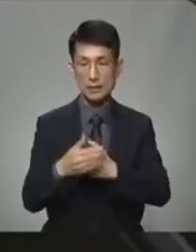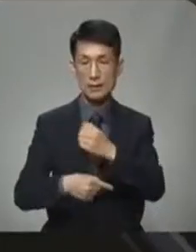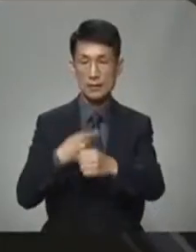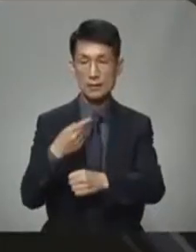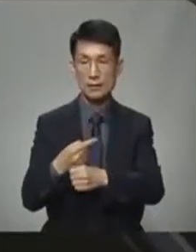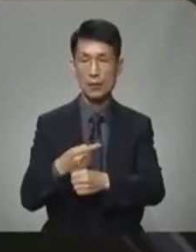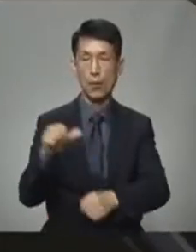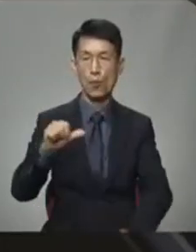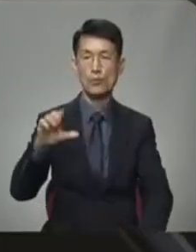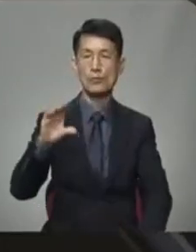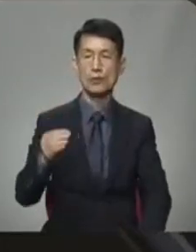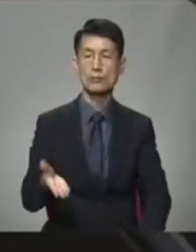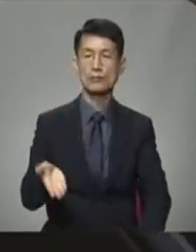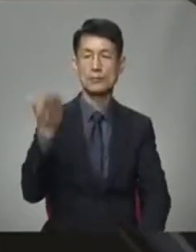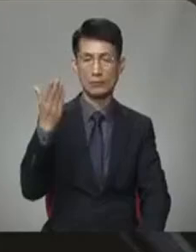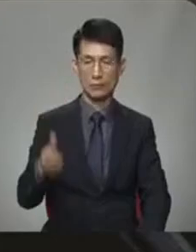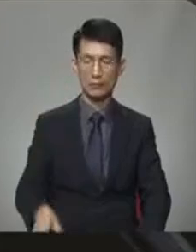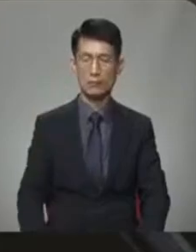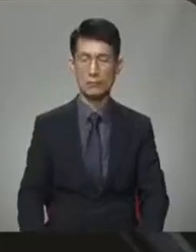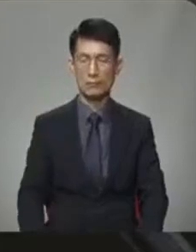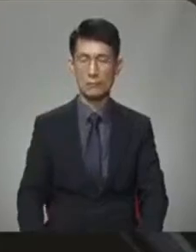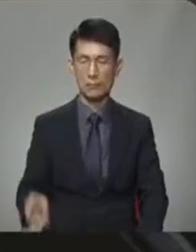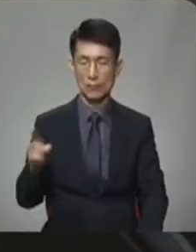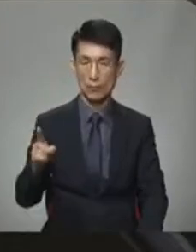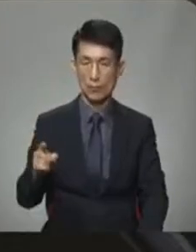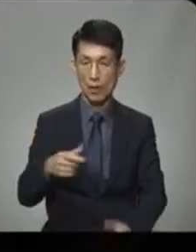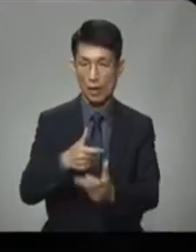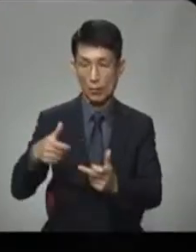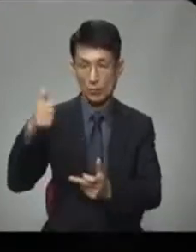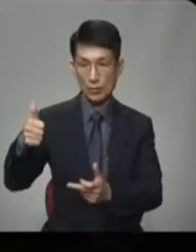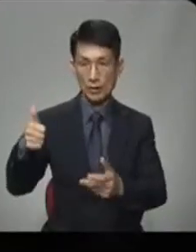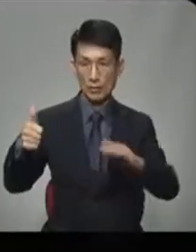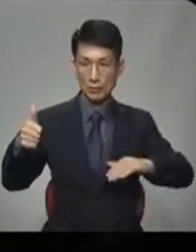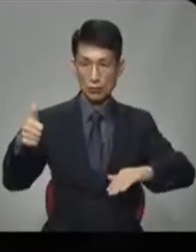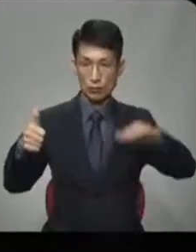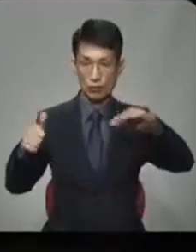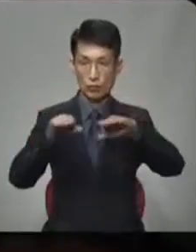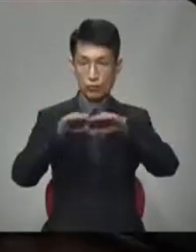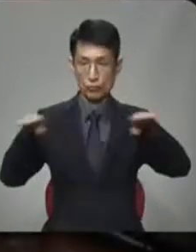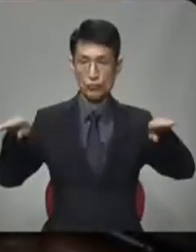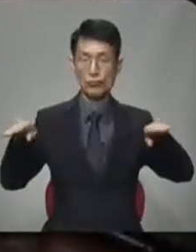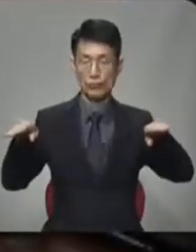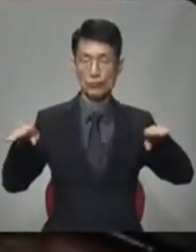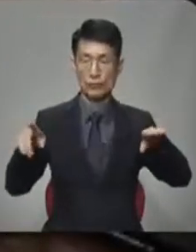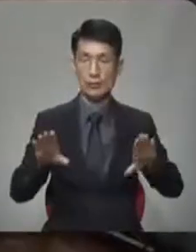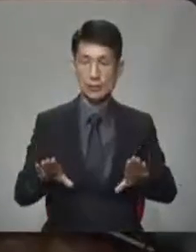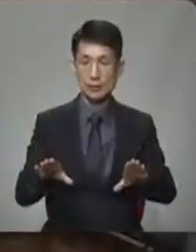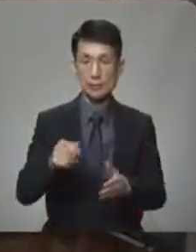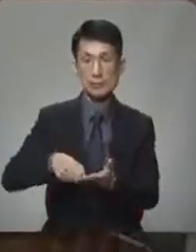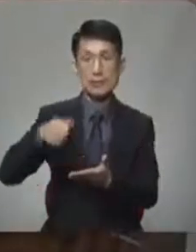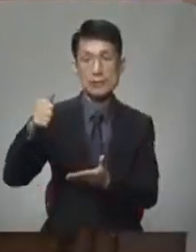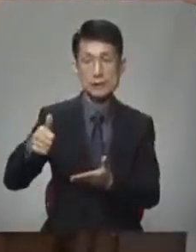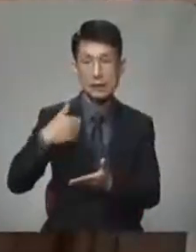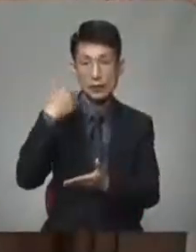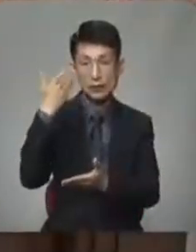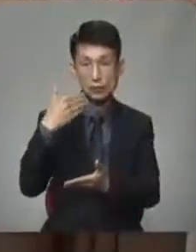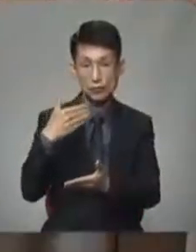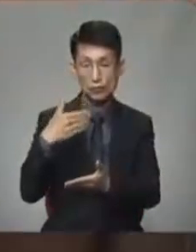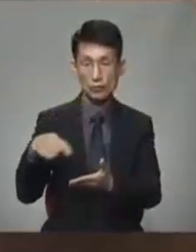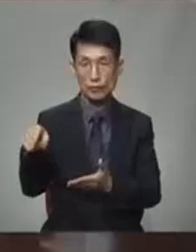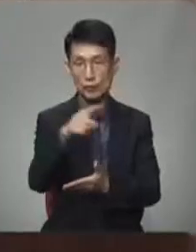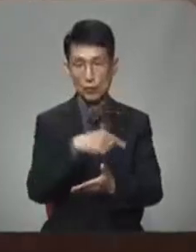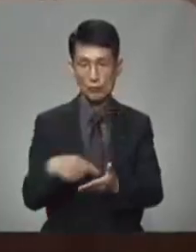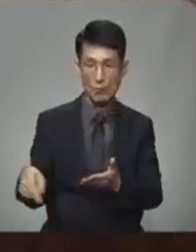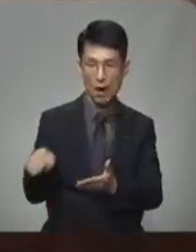넘습니다 정치적 위상은 도지사와 맞먹습니다 후반기 의장 선출을 앞두고 어느 때보다 물밑 경쟁이